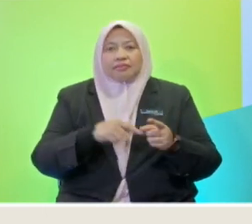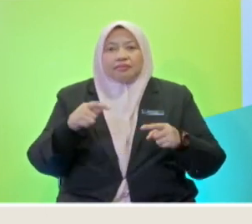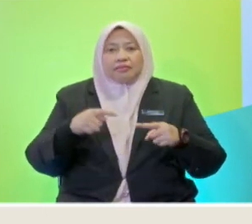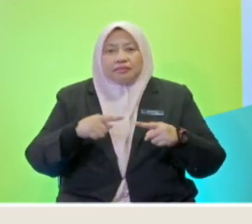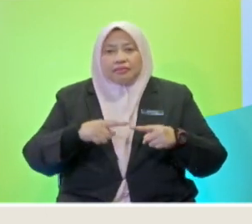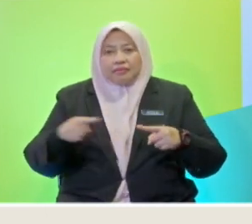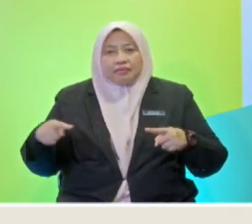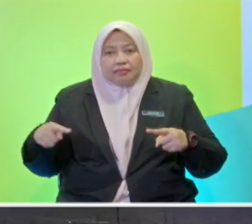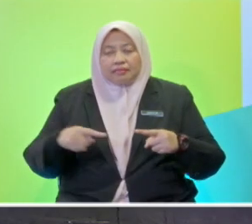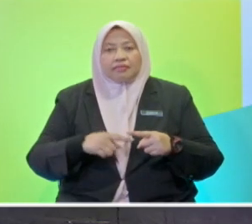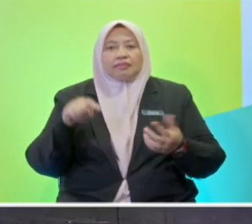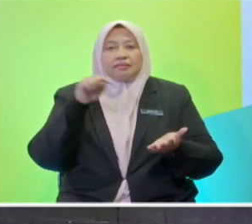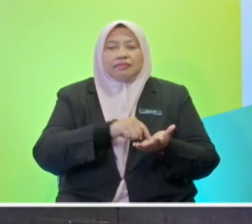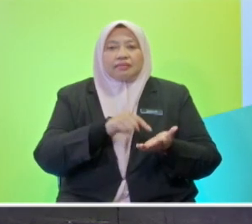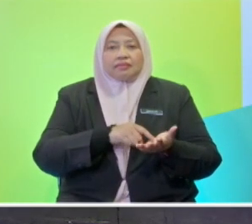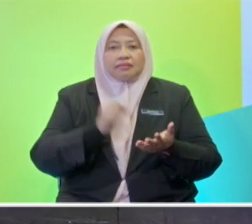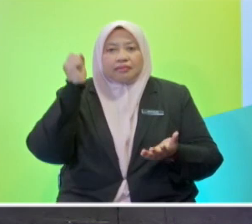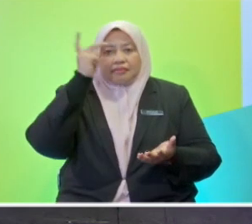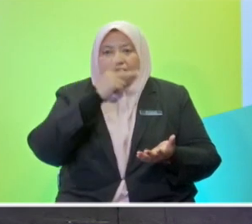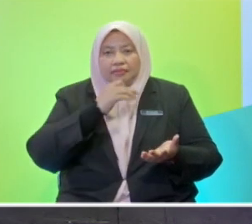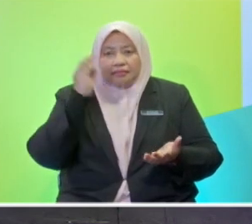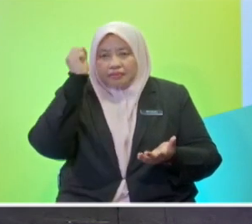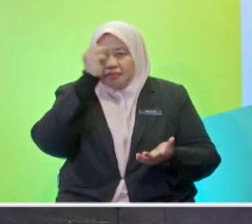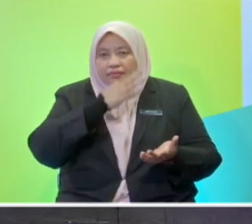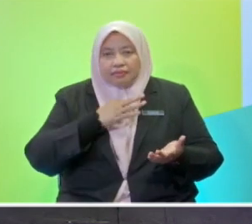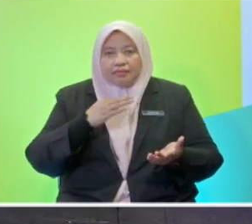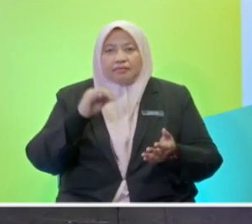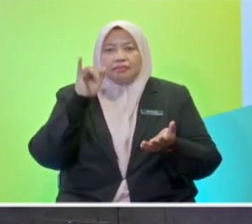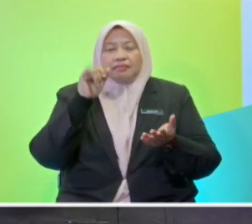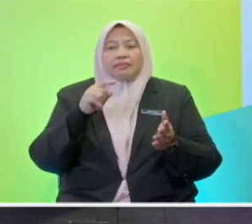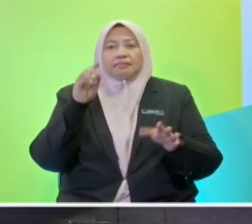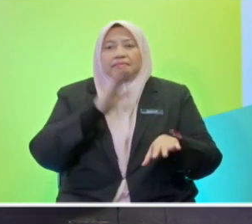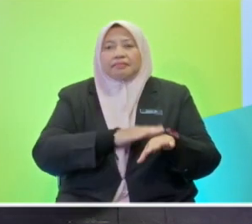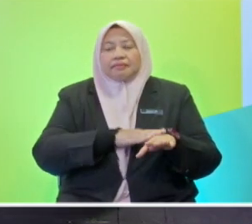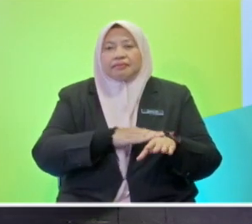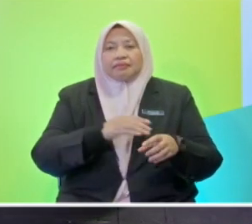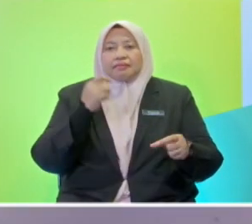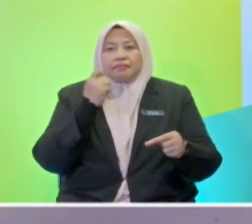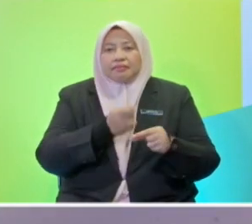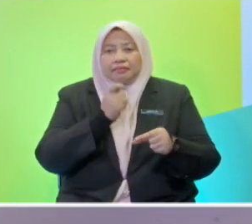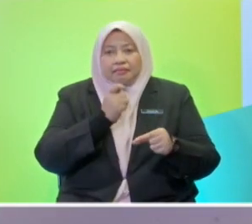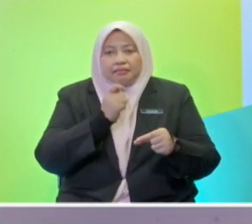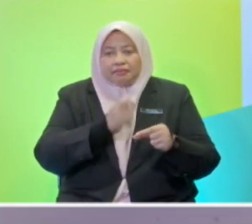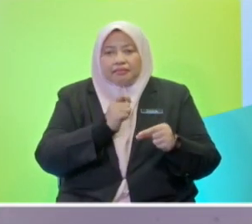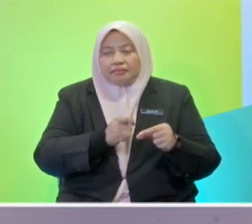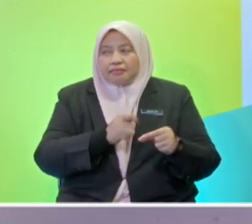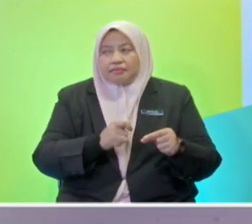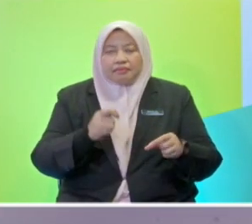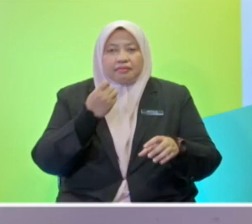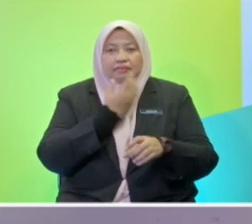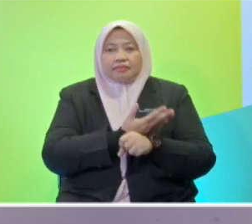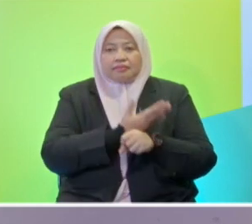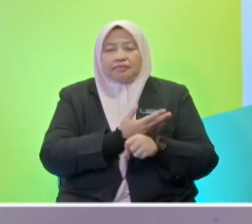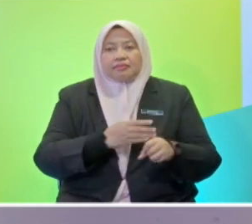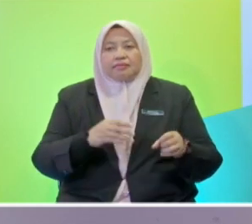ini menunjukkan sifat kepada paku besi Oke paku besi Hakim